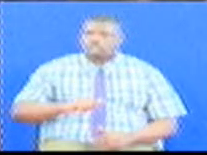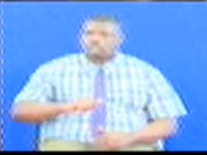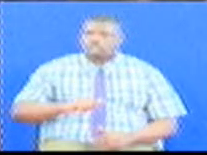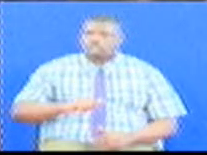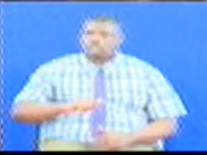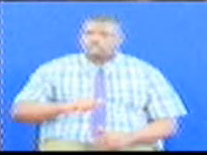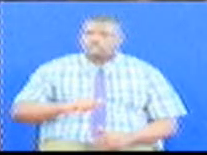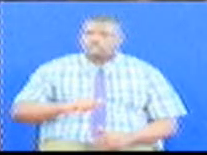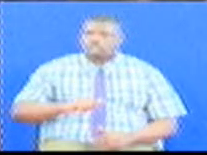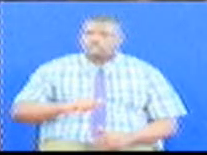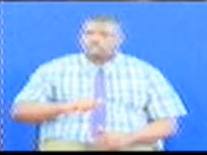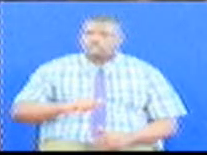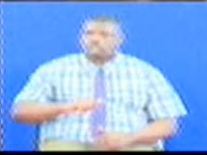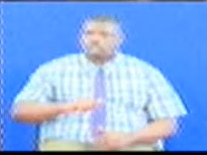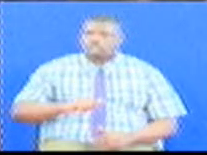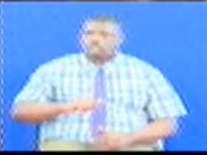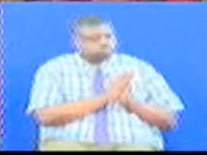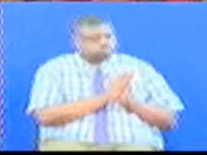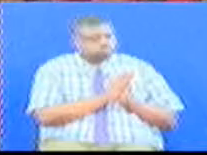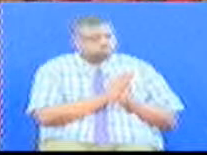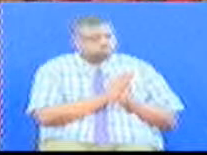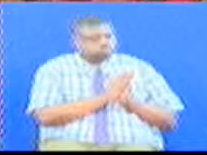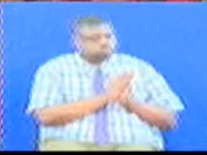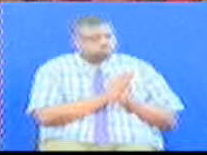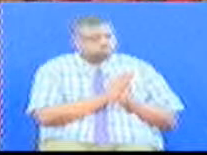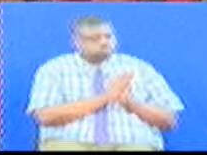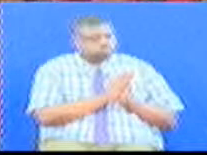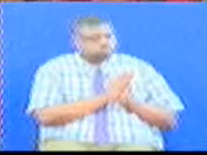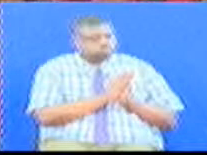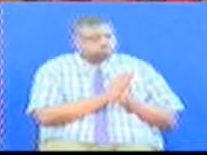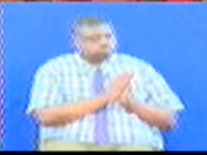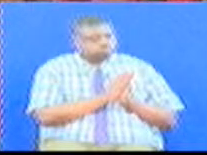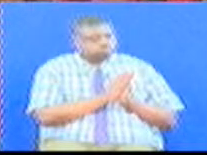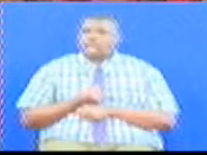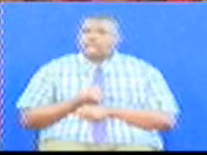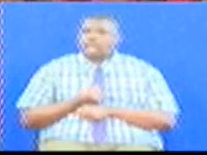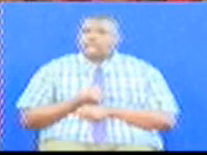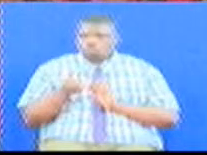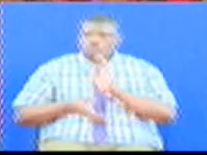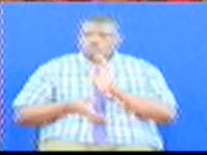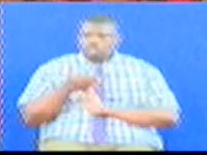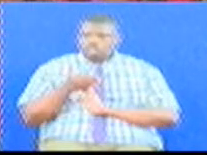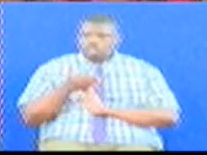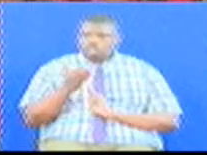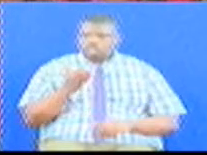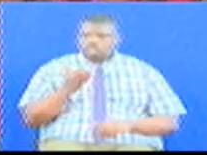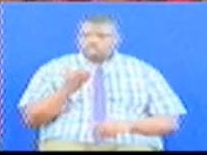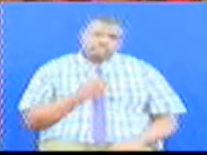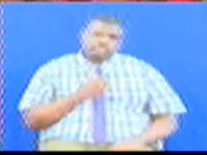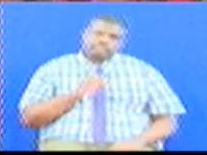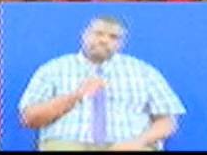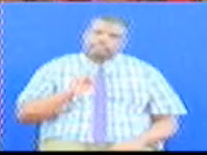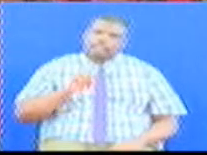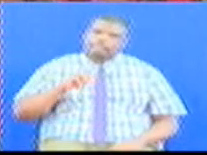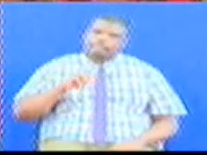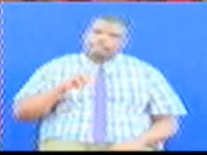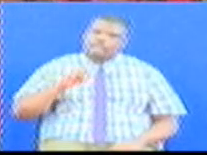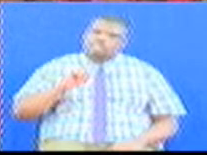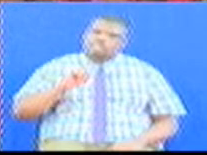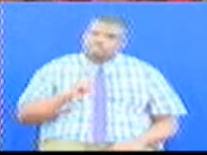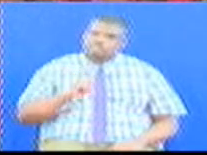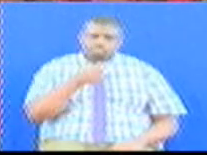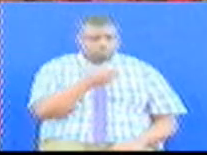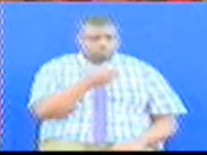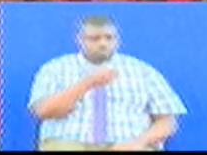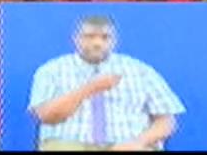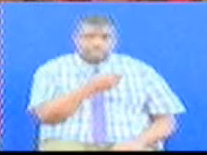Mheshimiwa Naibu Spika, nashukuru kwa kupata nafasi ya kuchangia. Kwanza kabisa napenda nimshukuru Mheshimiwa Esther Mas kwa kuleta azimio la kumpongeza